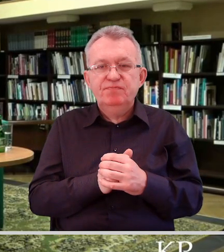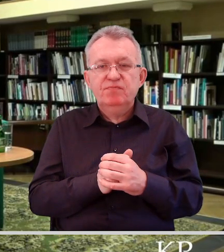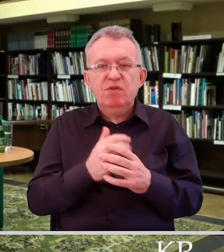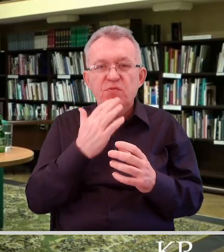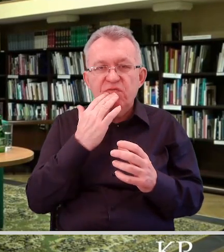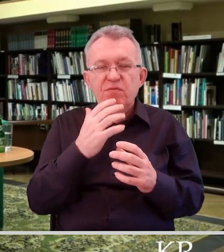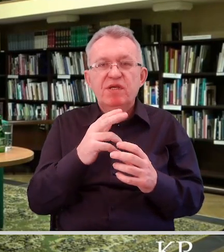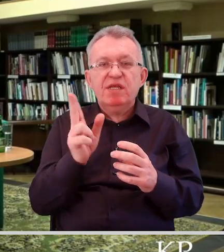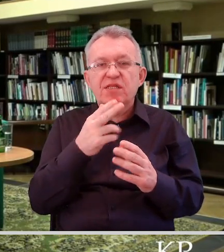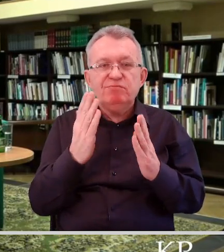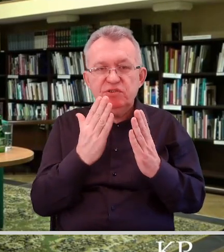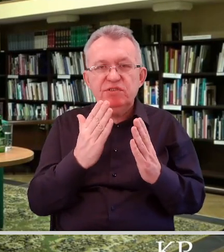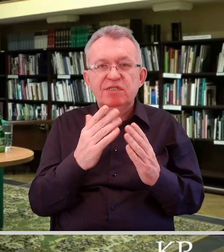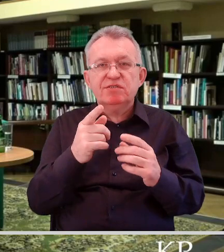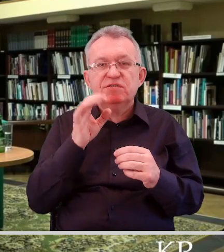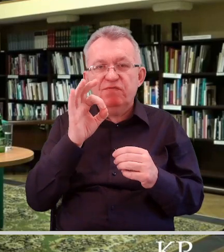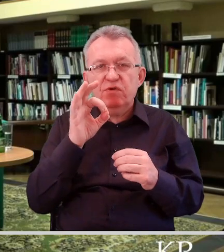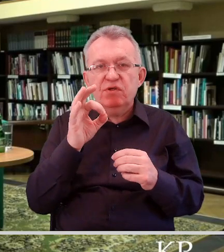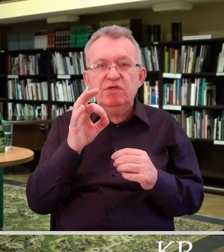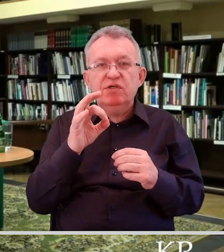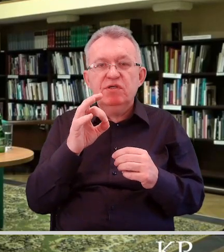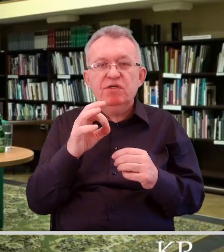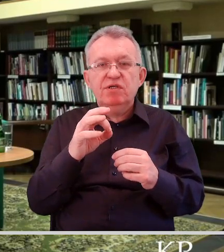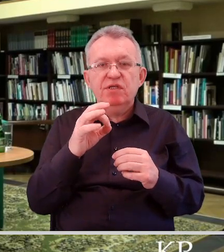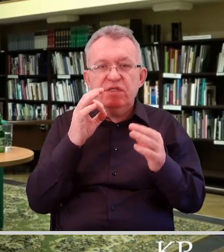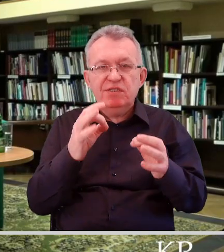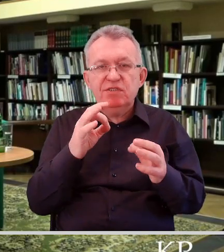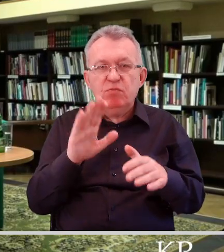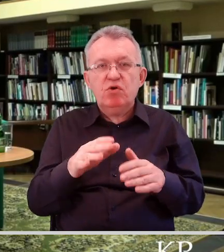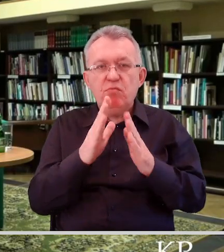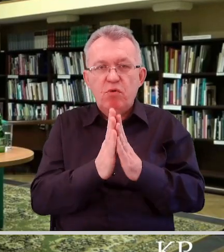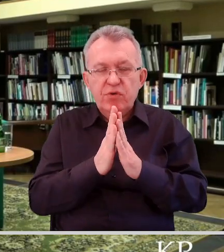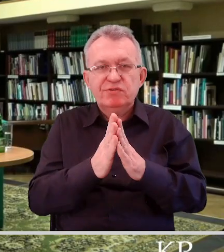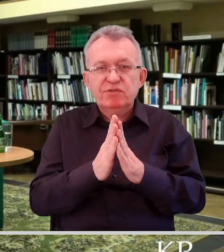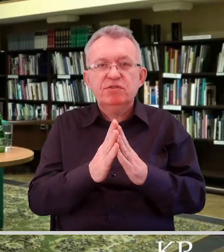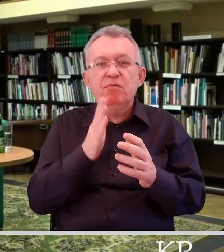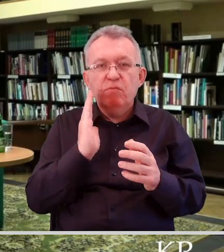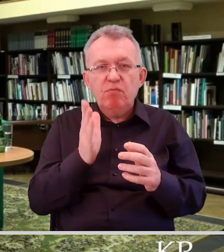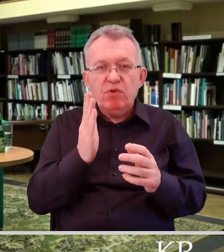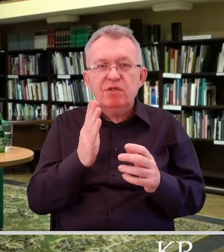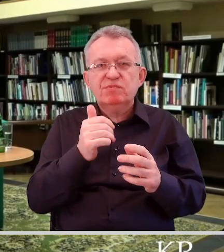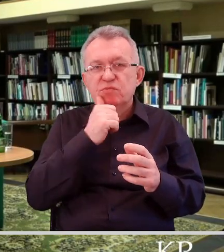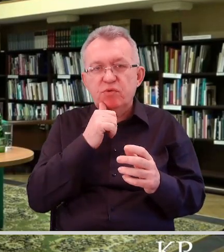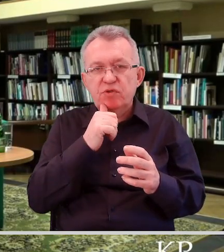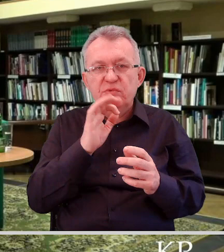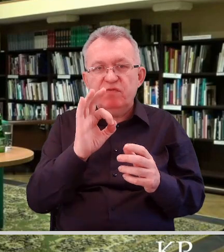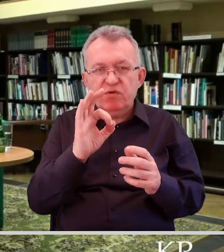Umówiłyśmy się, że przeczytasz fragment, tak, Rozbójniczek, to teraz jeżeli mogę cię o to poprosić i potem spróbujemy o